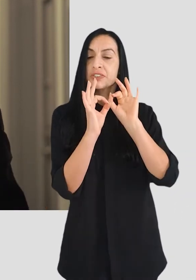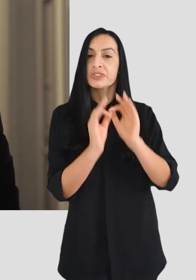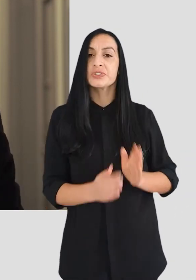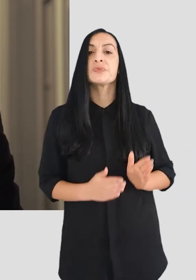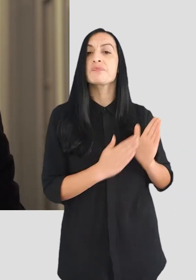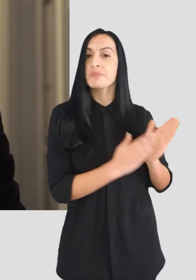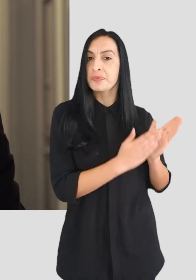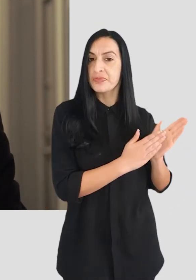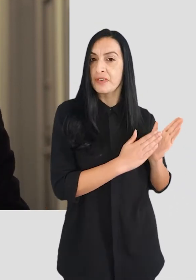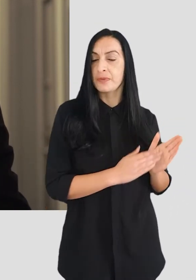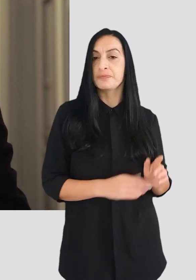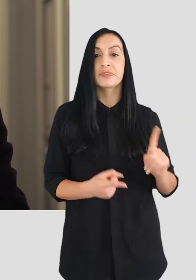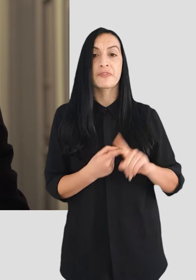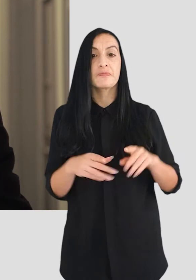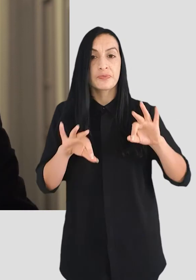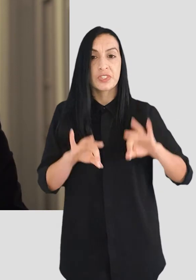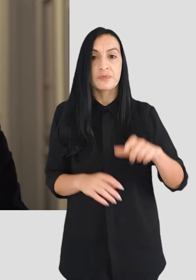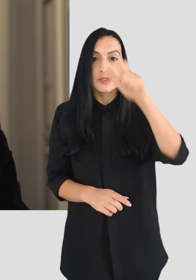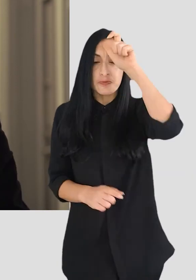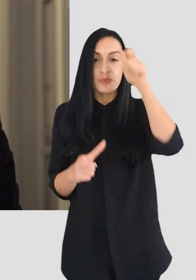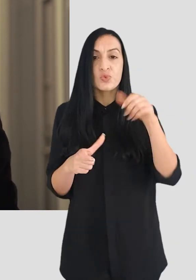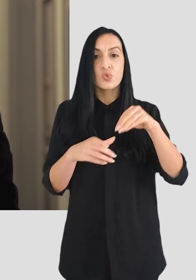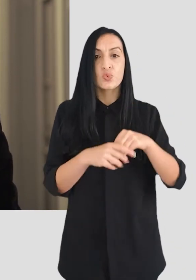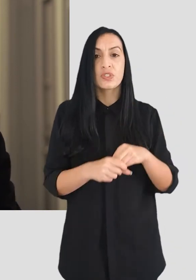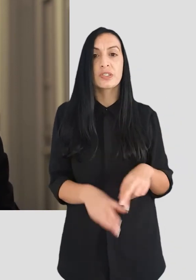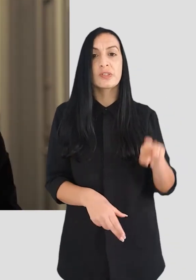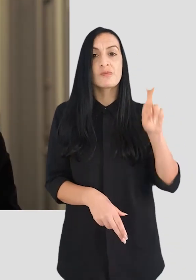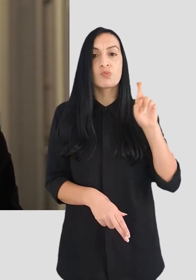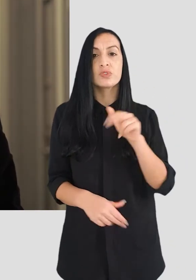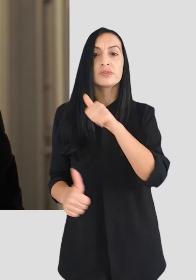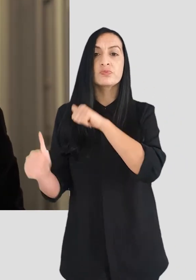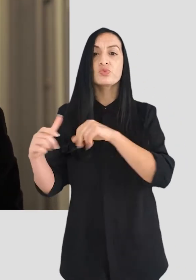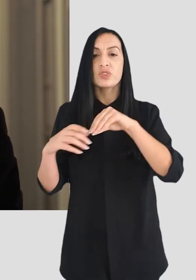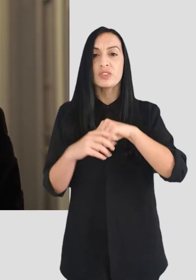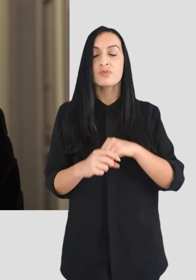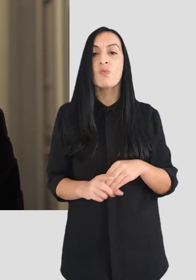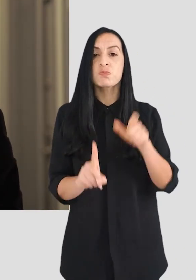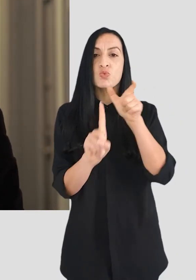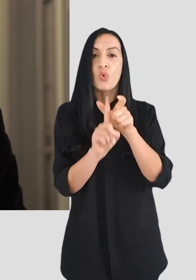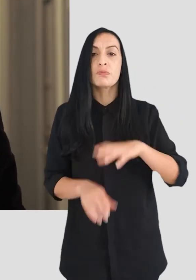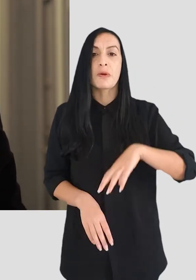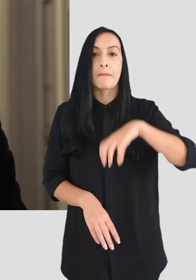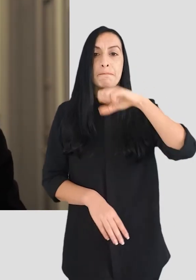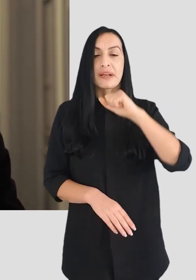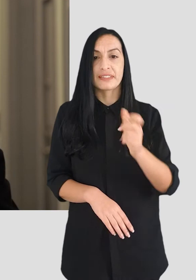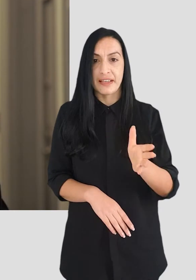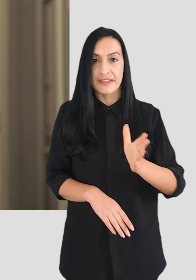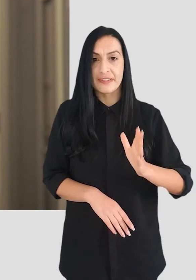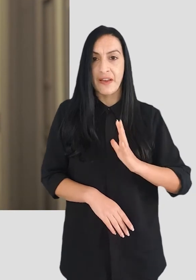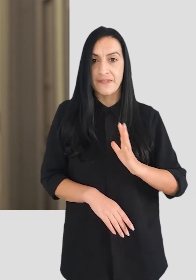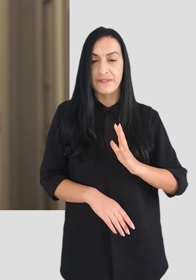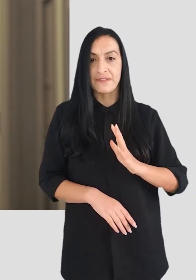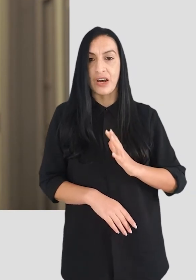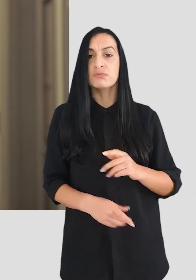alanındaki ilişkilerini sürdürebiliyor. Adalet sisteminden, emniyet sisteminden böyle bir çalışma. Şu anda Türkiye'de 12 üniversitede çocuk koruma uygulama ve